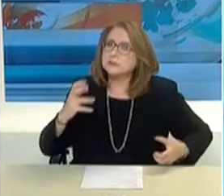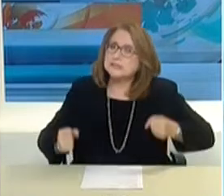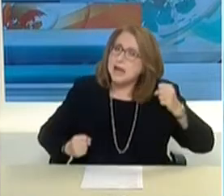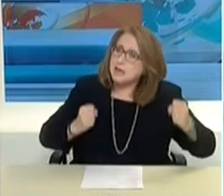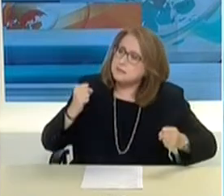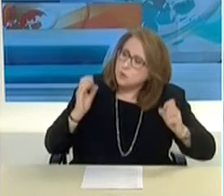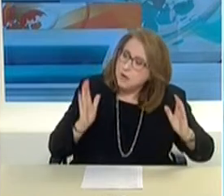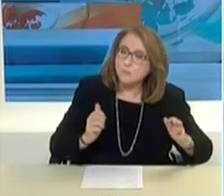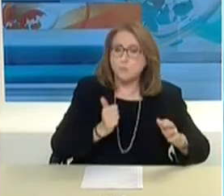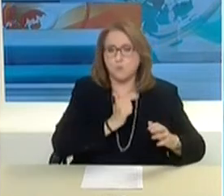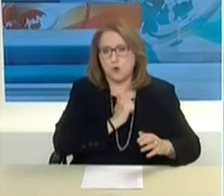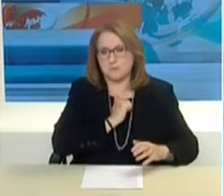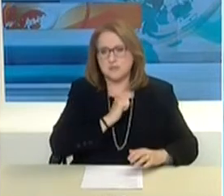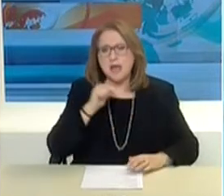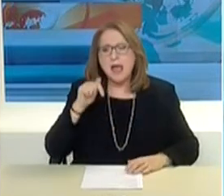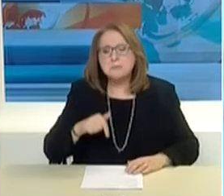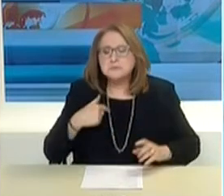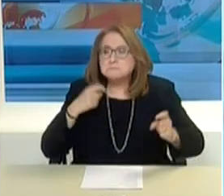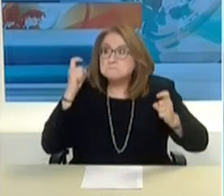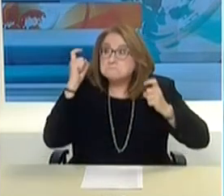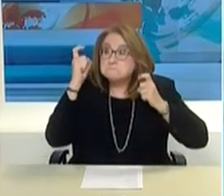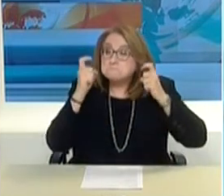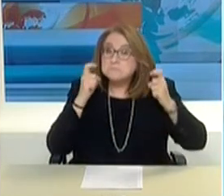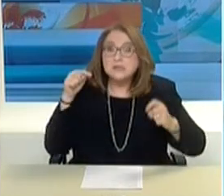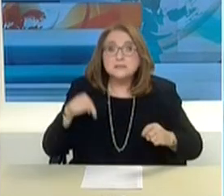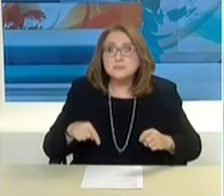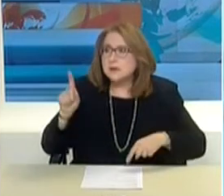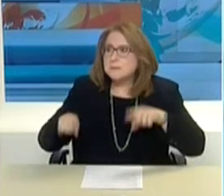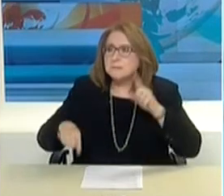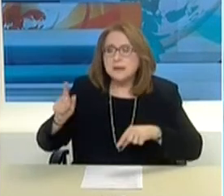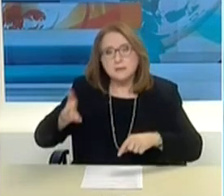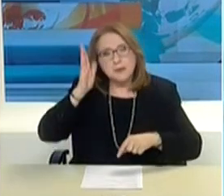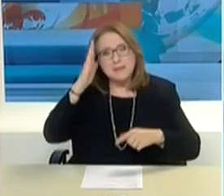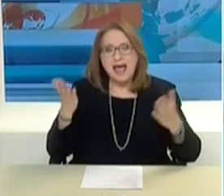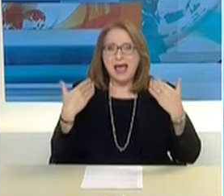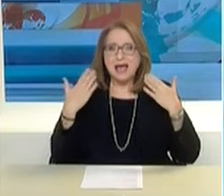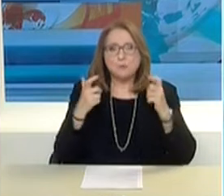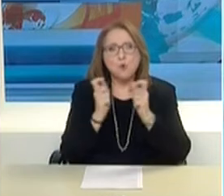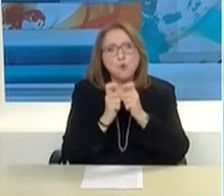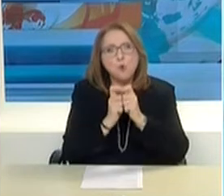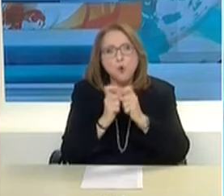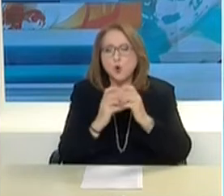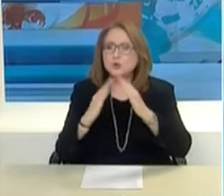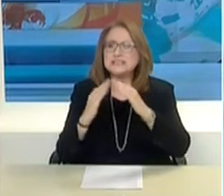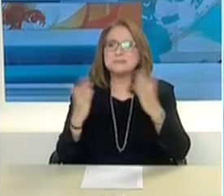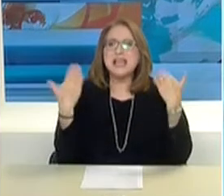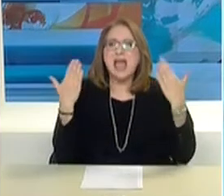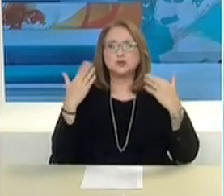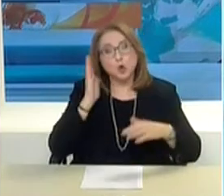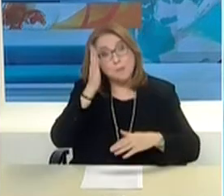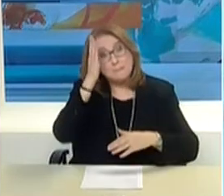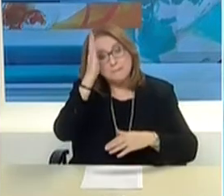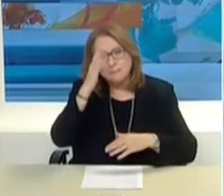δεν το τηρούν και θεωρούν ότι είναι ώρα εκδρομής στο χωριό ή στο εξοχικό. Με δεδομένο τα περισσότερα κρούσματα έχουν σημειωθεί στην